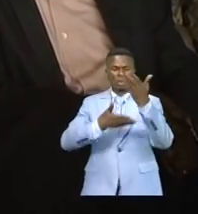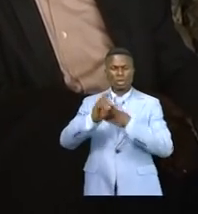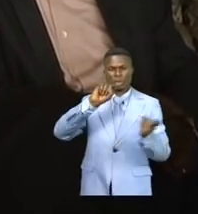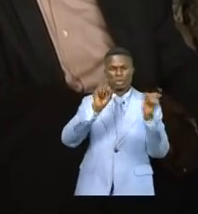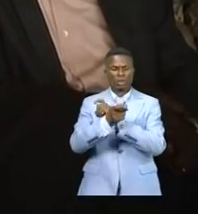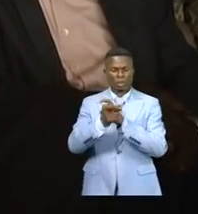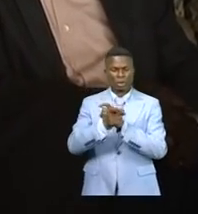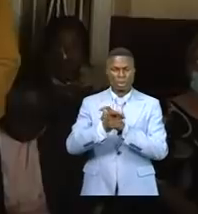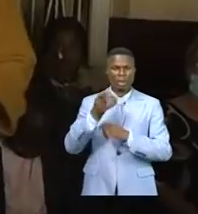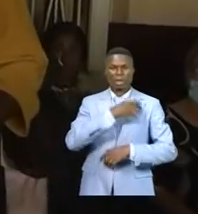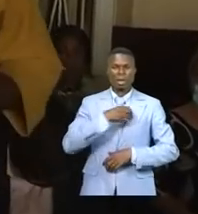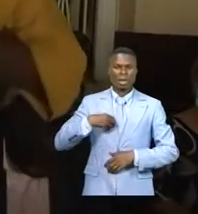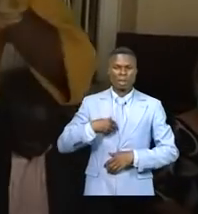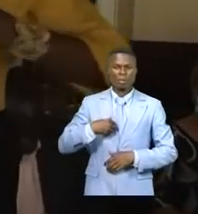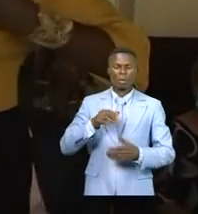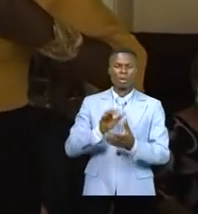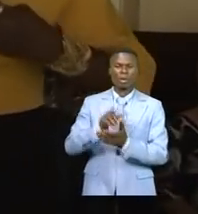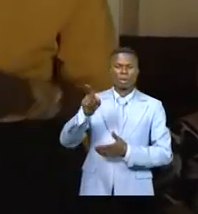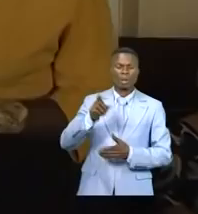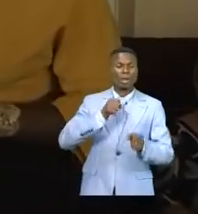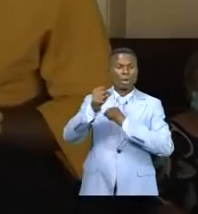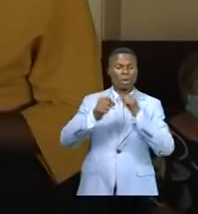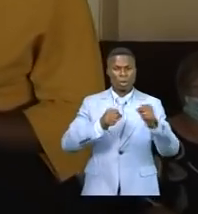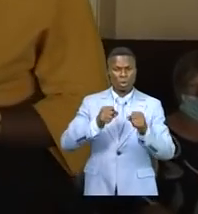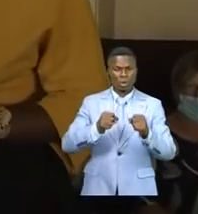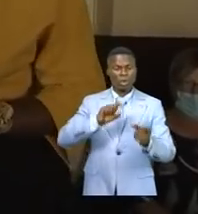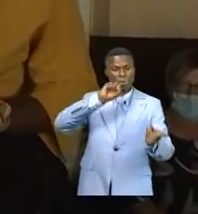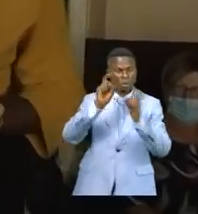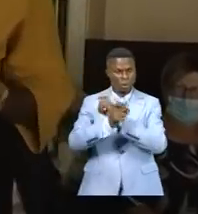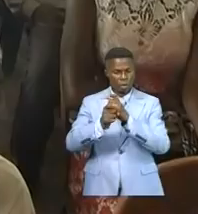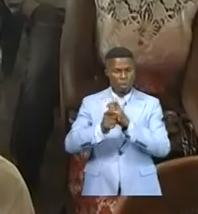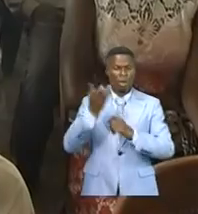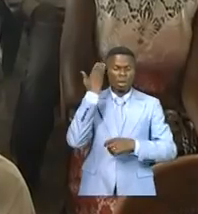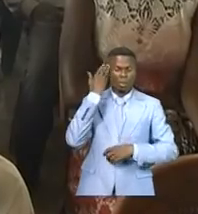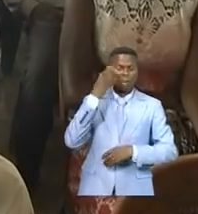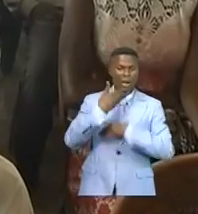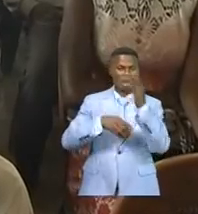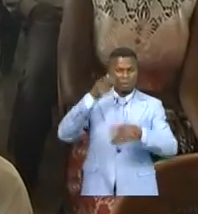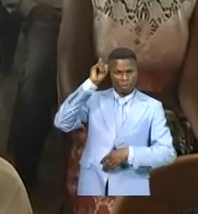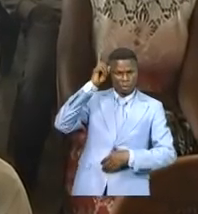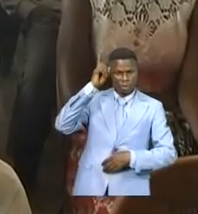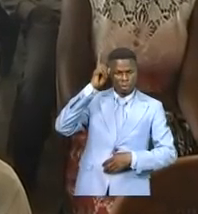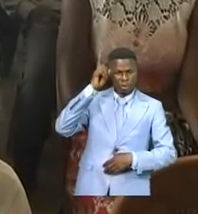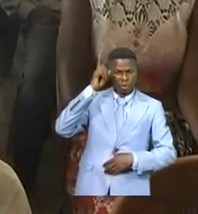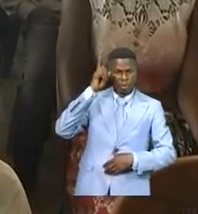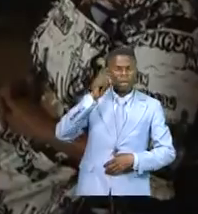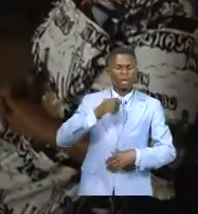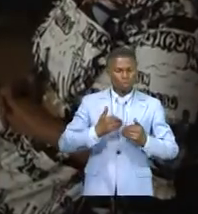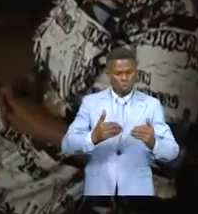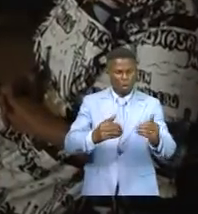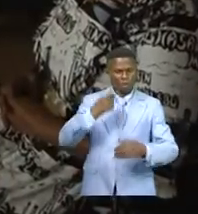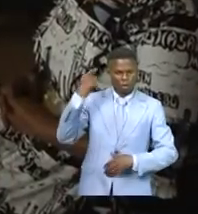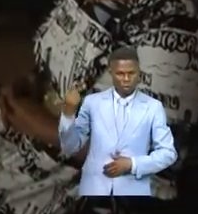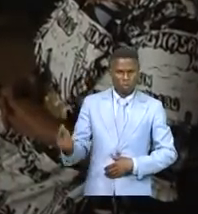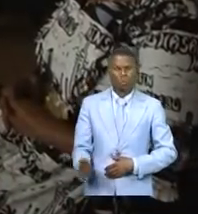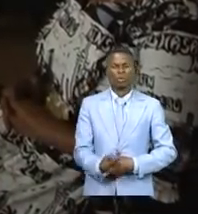Pour Isabelle Kibasa, le combat pour le changement mené par son père doit être permanent. Il peut nous